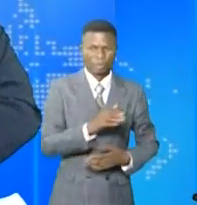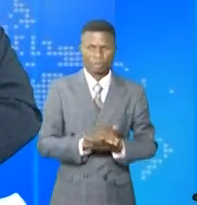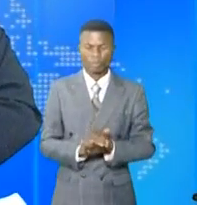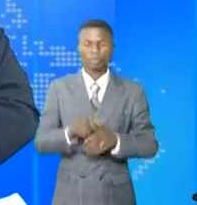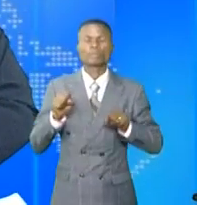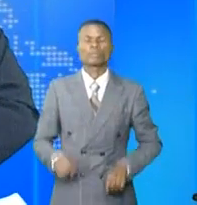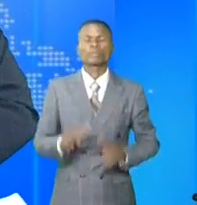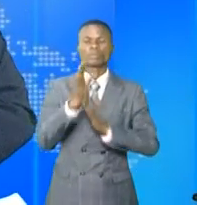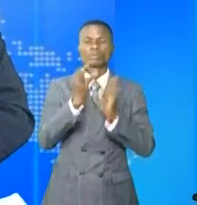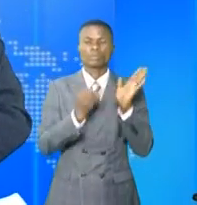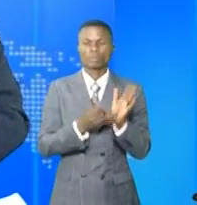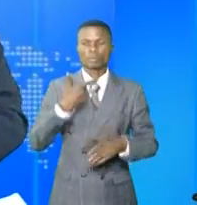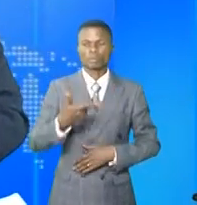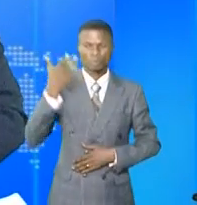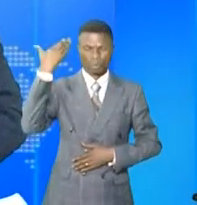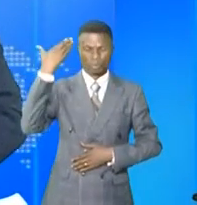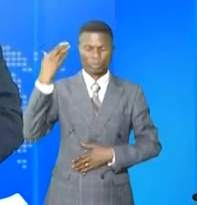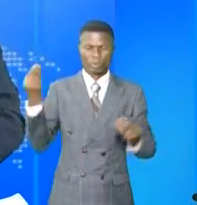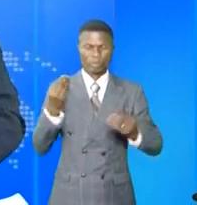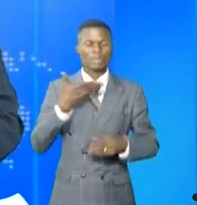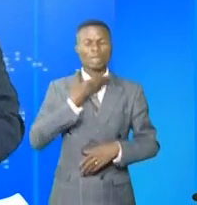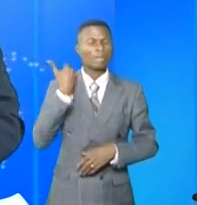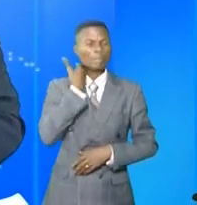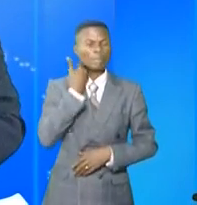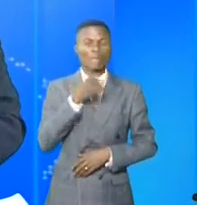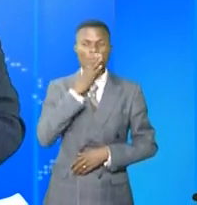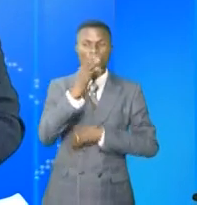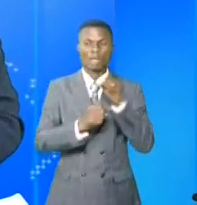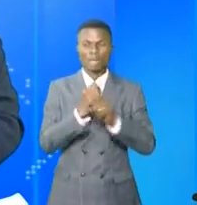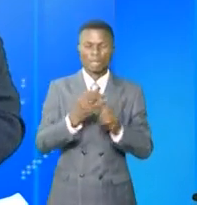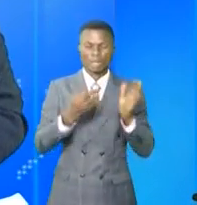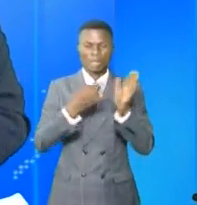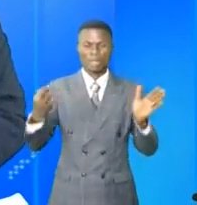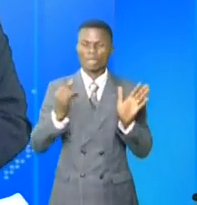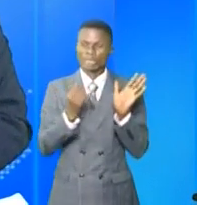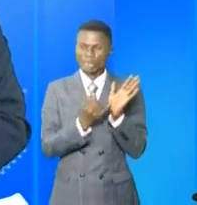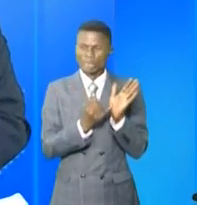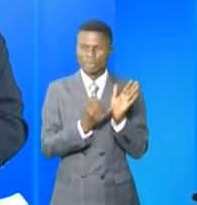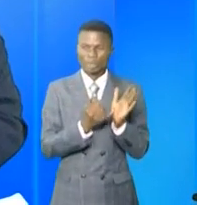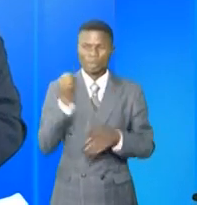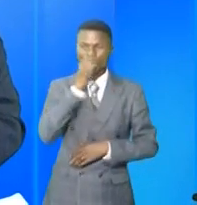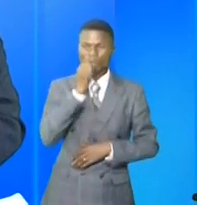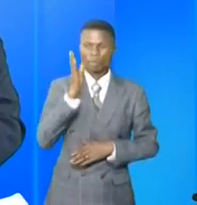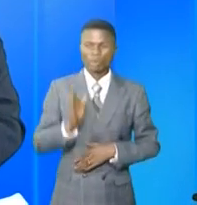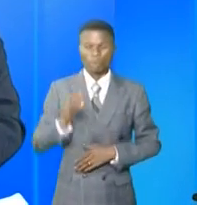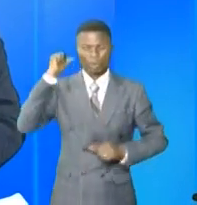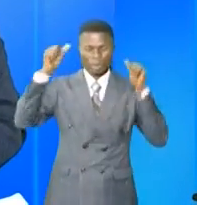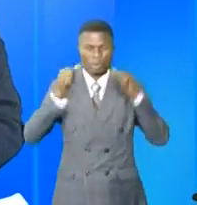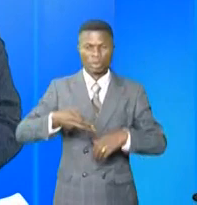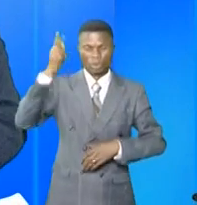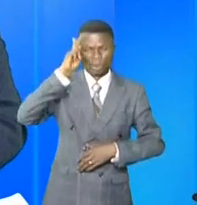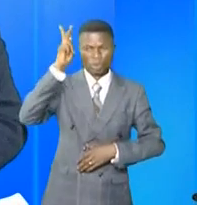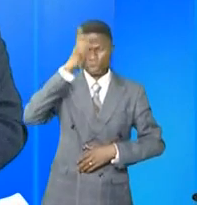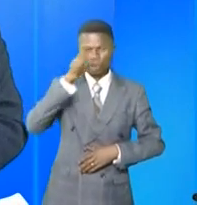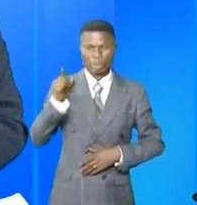Décédé le 17 février dernier de suite d'une longue maladie à l'âge de 86 ans, l'artiste comédien du Haut-Katanga